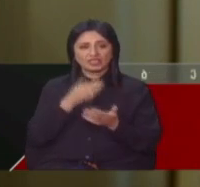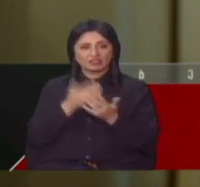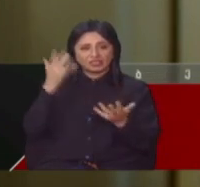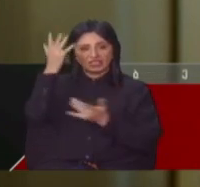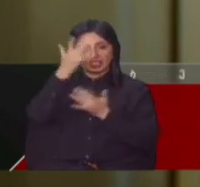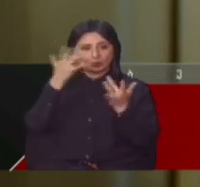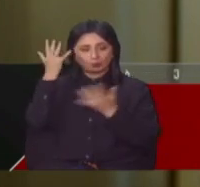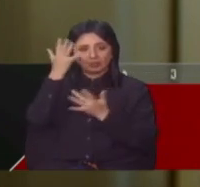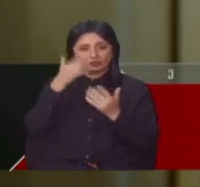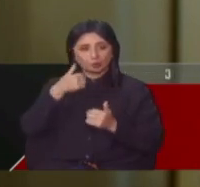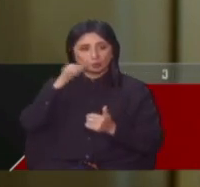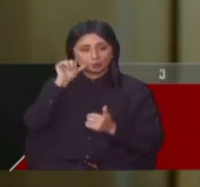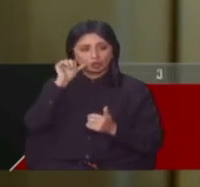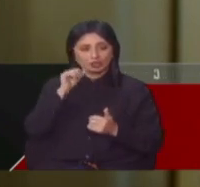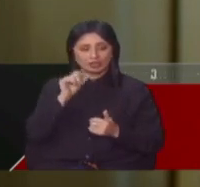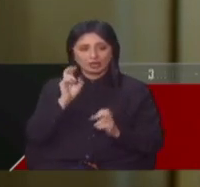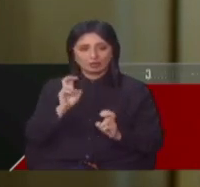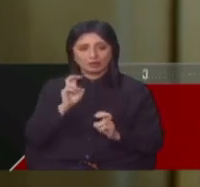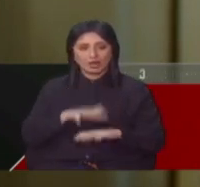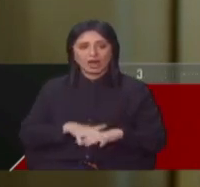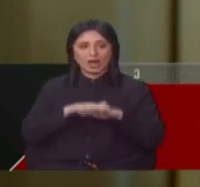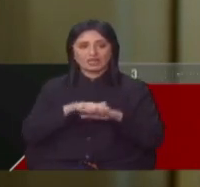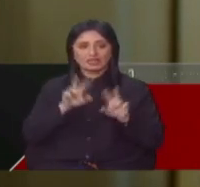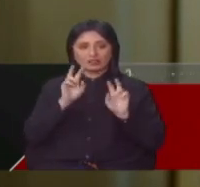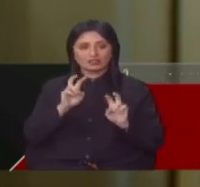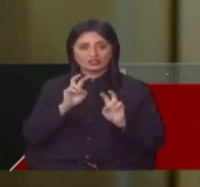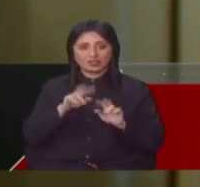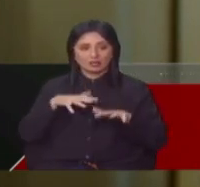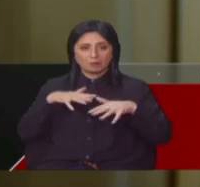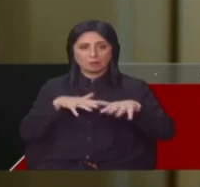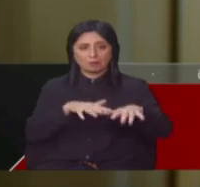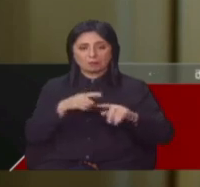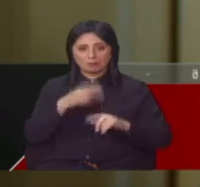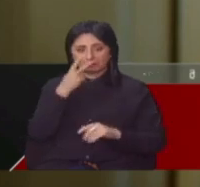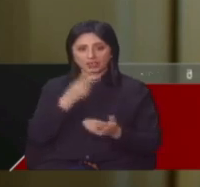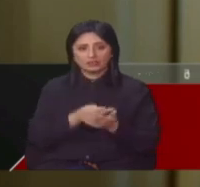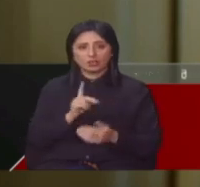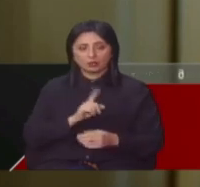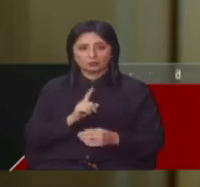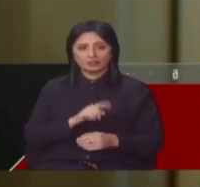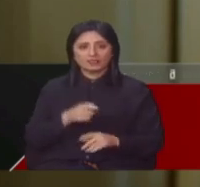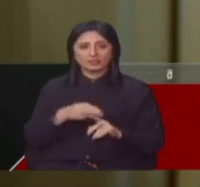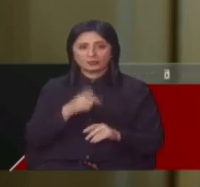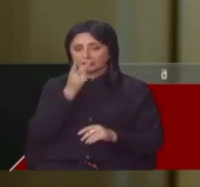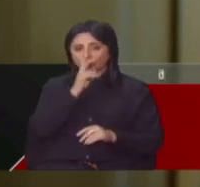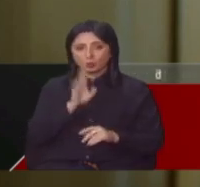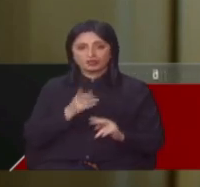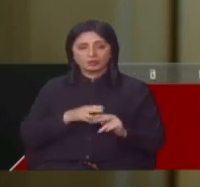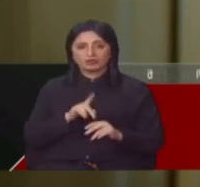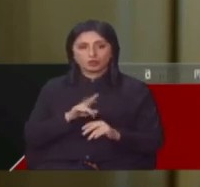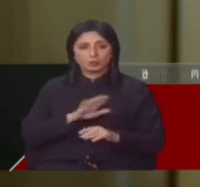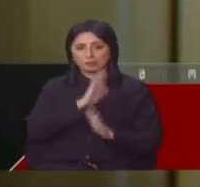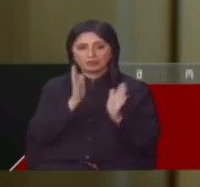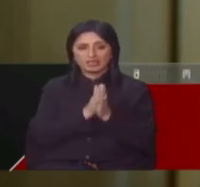ილუზიები, გუშინდელმა აქციამ, ეგრეთ წოდებულმა მარშმა, აჩვენა ის, რომ მიუხედავად იმისა, რომ